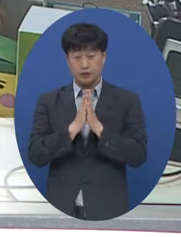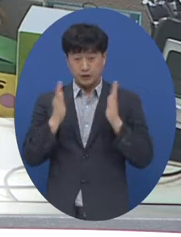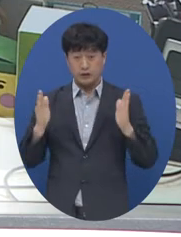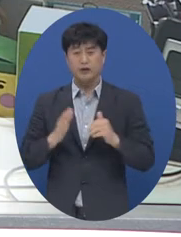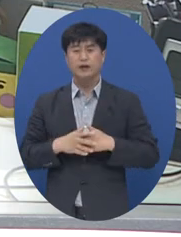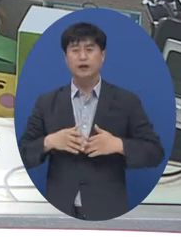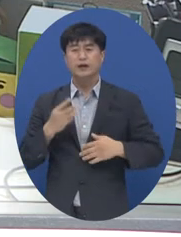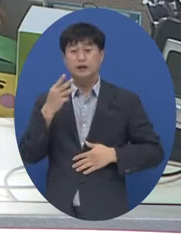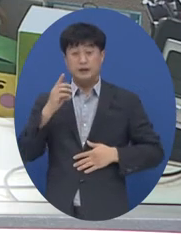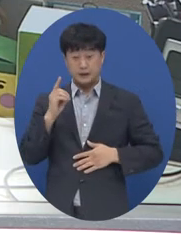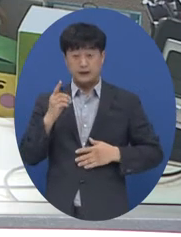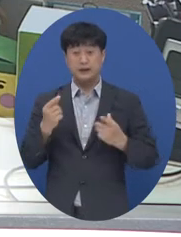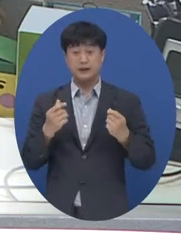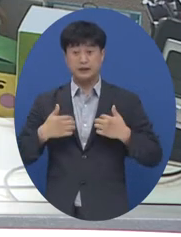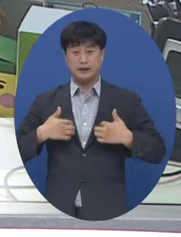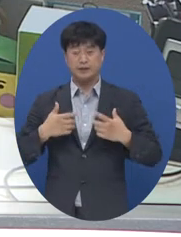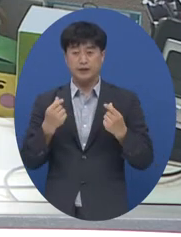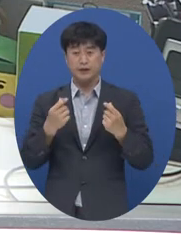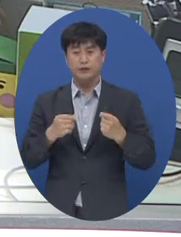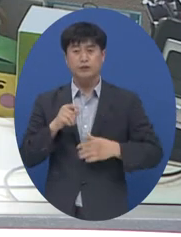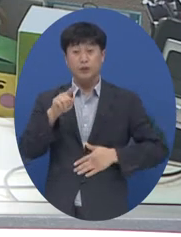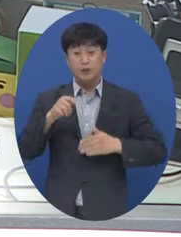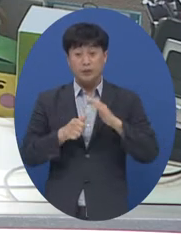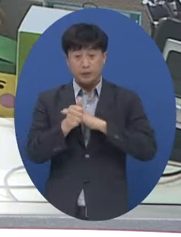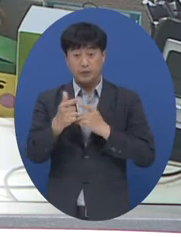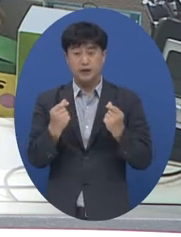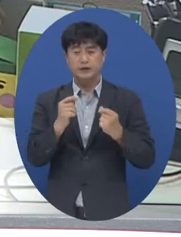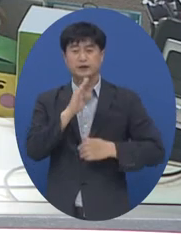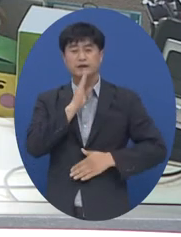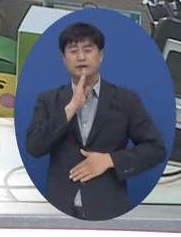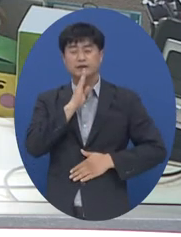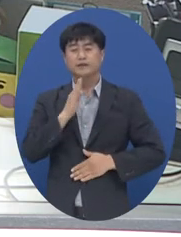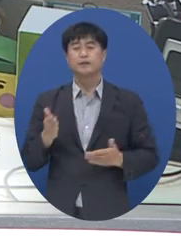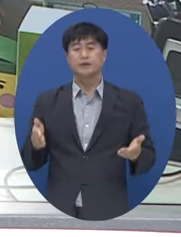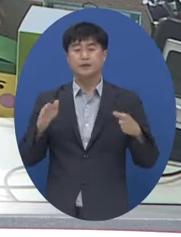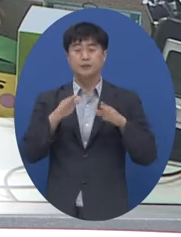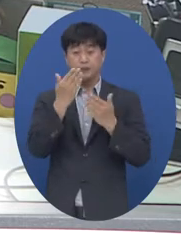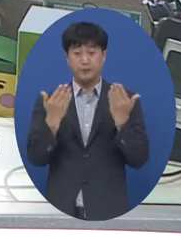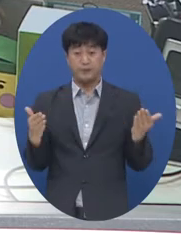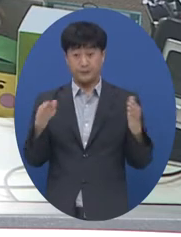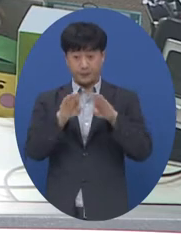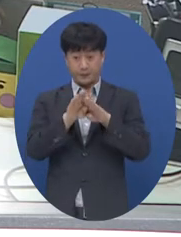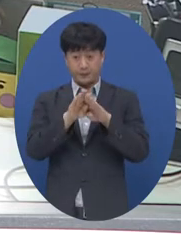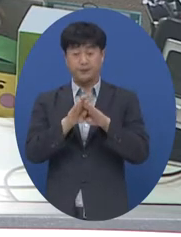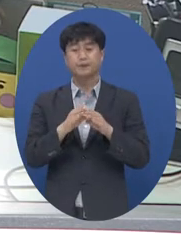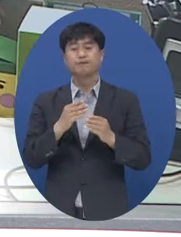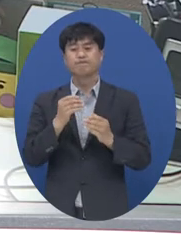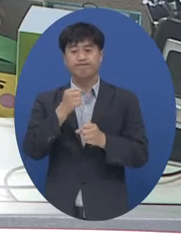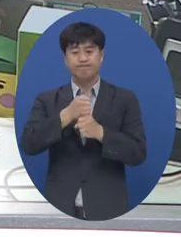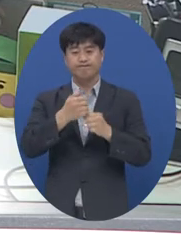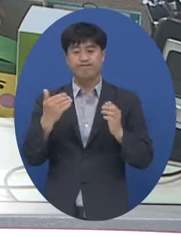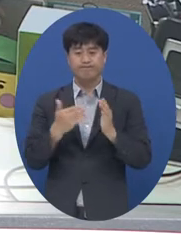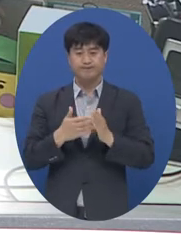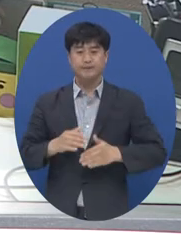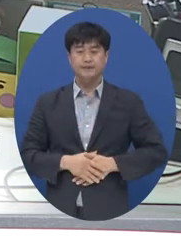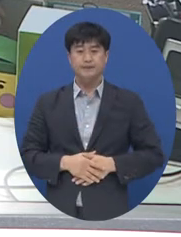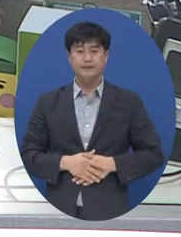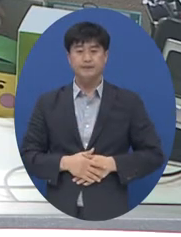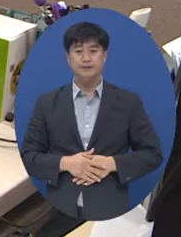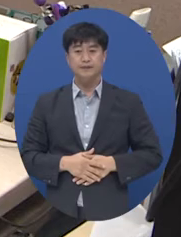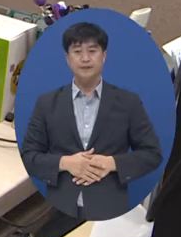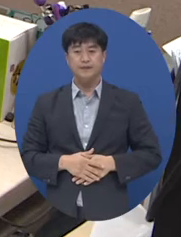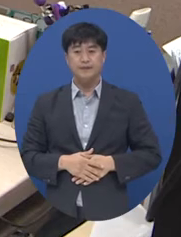형식으로 마치 게임 한 것 같기도 하고 그곳에 간건 마냥 시체처럼 박람회장을 꾸며놓았습니다 최재영 기자가 소개합니다